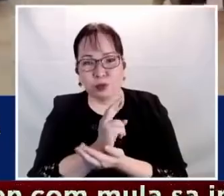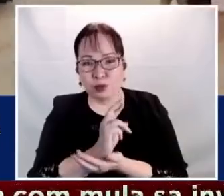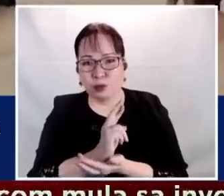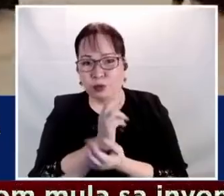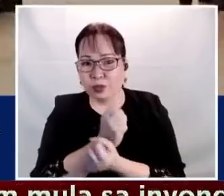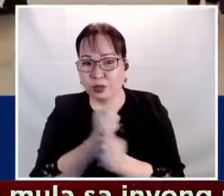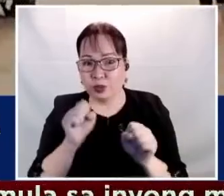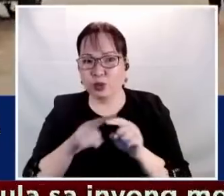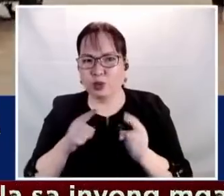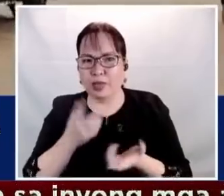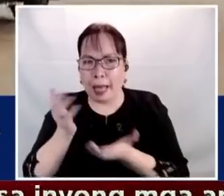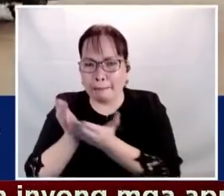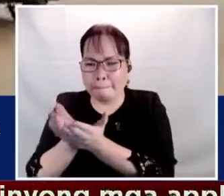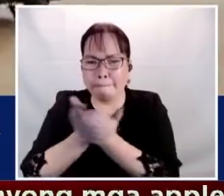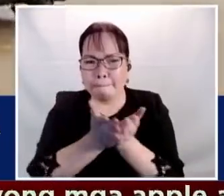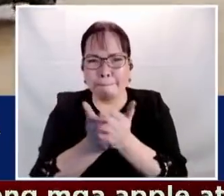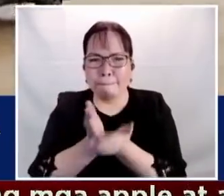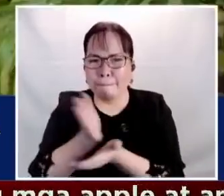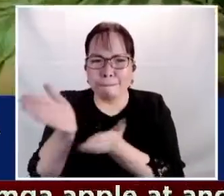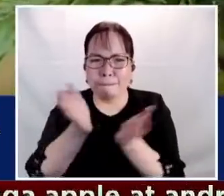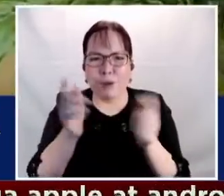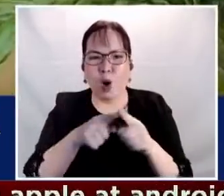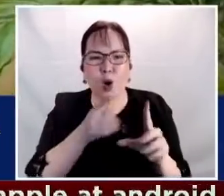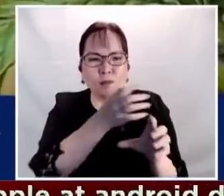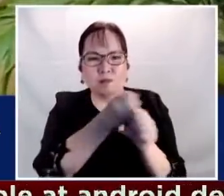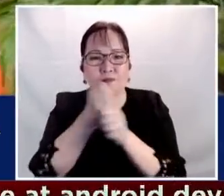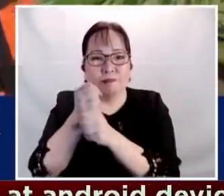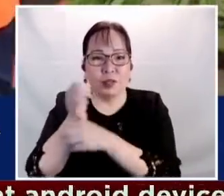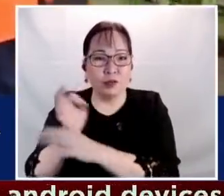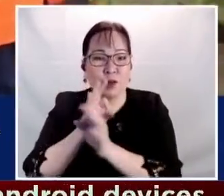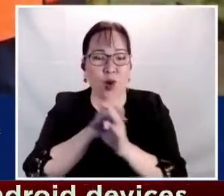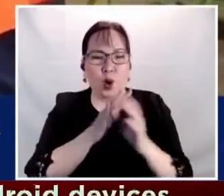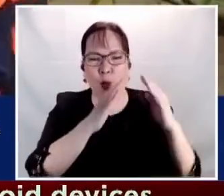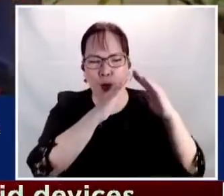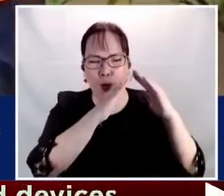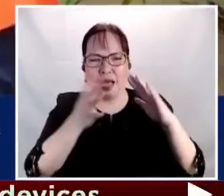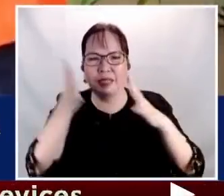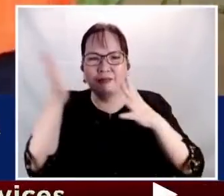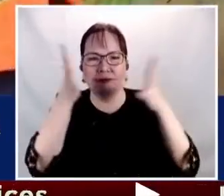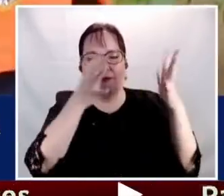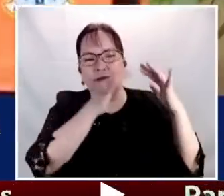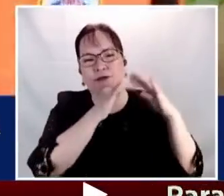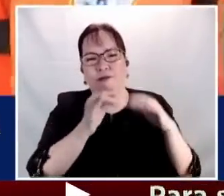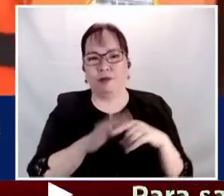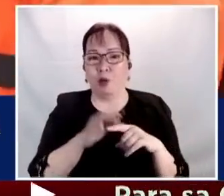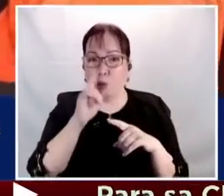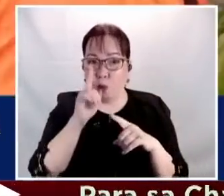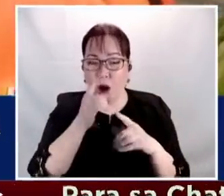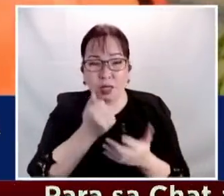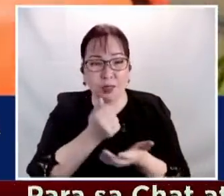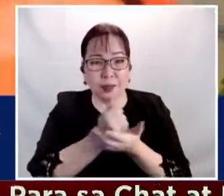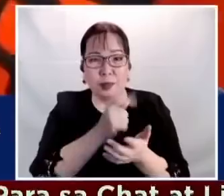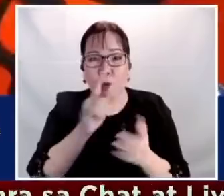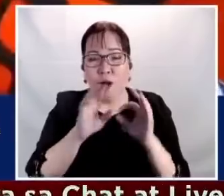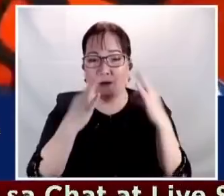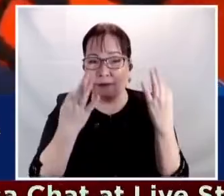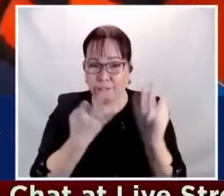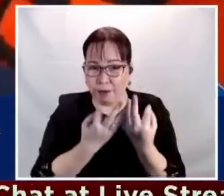mga naiwan sa kanilang mga bahay. Isa sa humingi ng saklolo ang pamilya ng senior citizen na si Aling